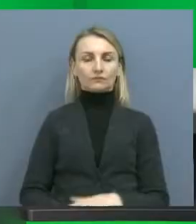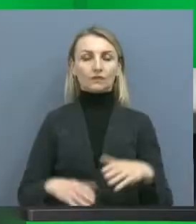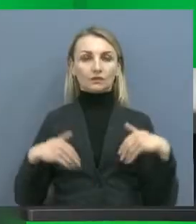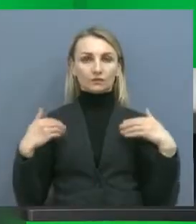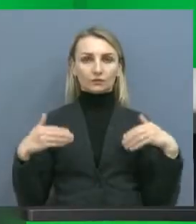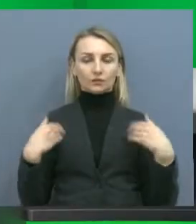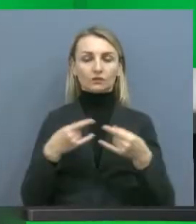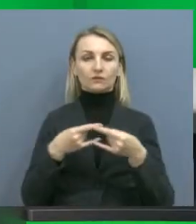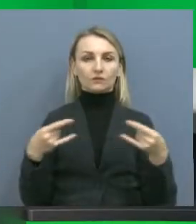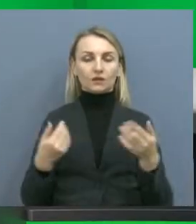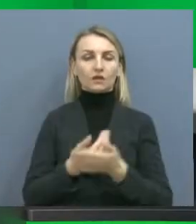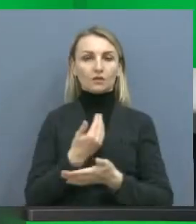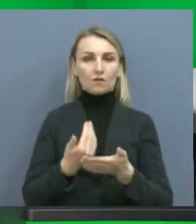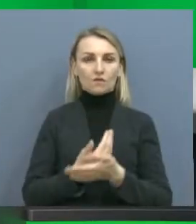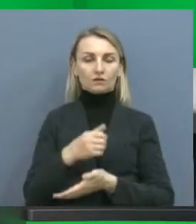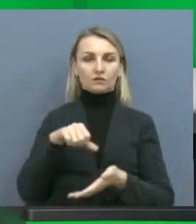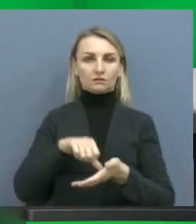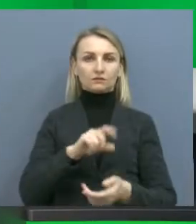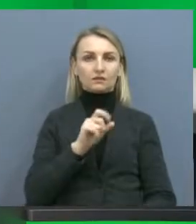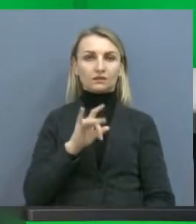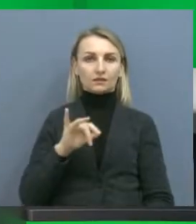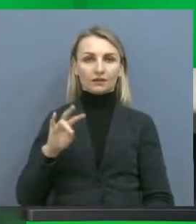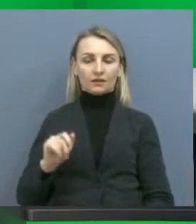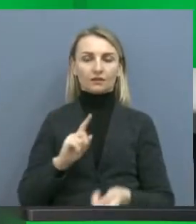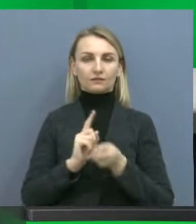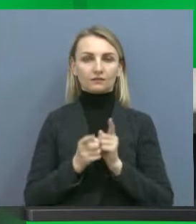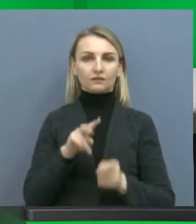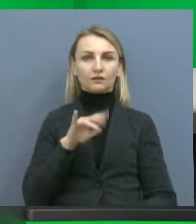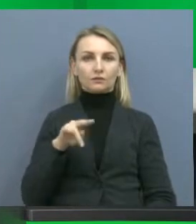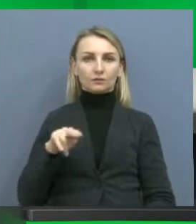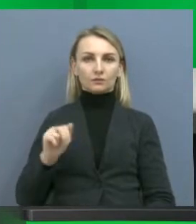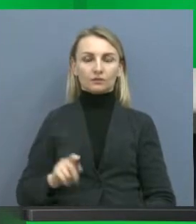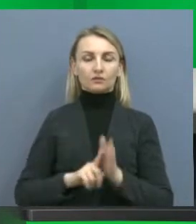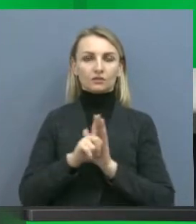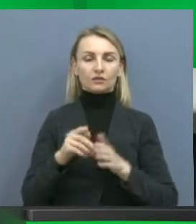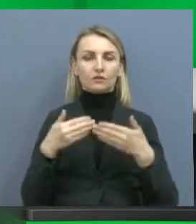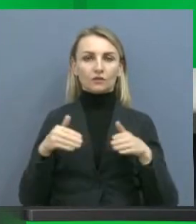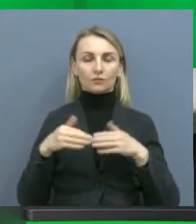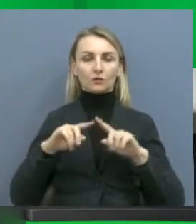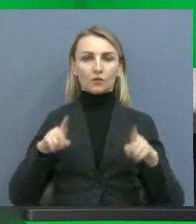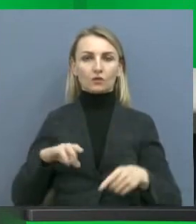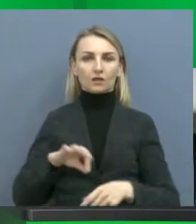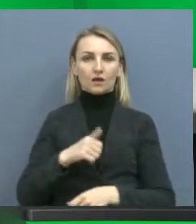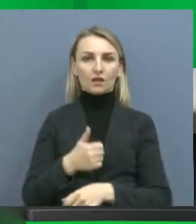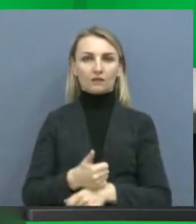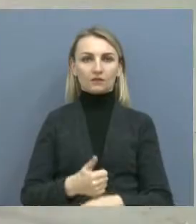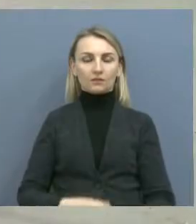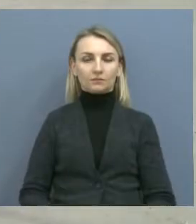Здравствуйте, в эфире новости на телеканале Кокше, в студии Зарина Дюсикеева, сурдоперевод Людмилы Изотовой. К началу выпуска коротко о